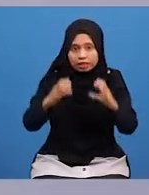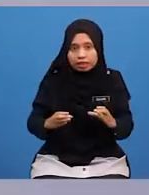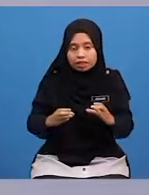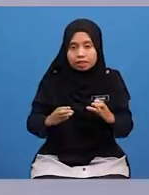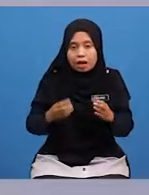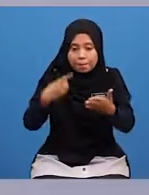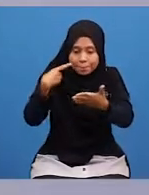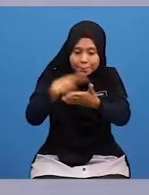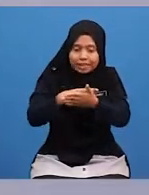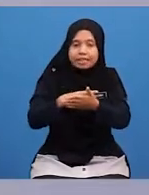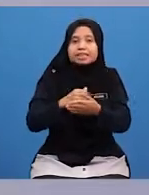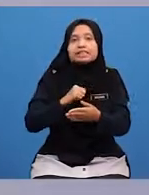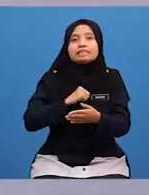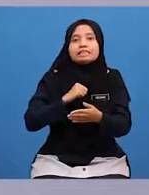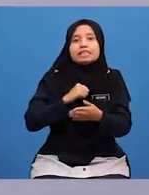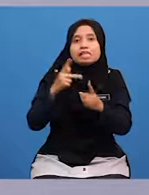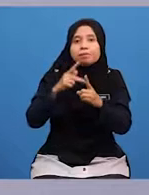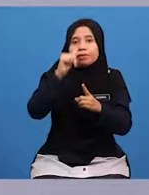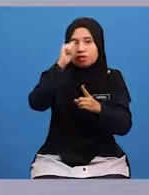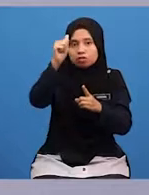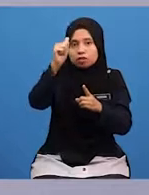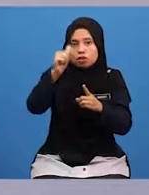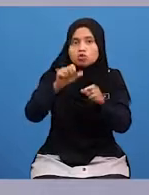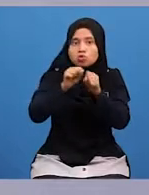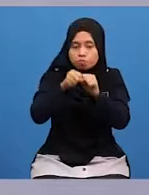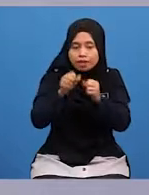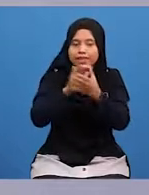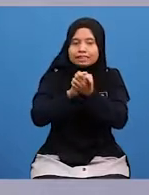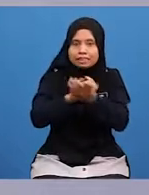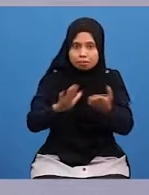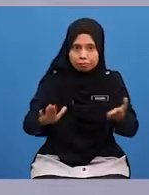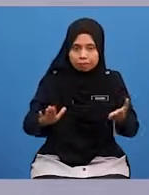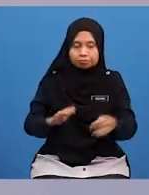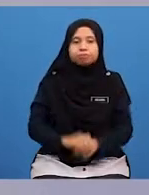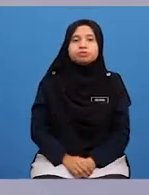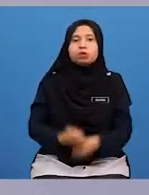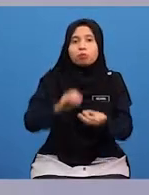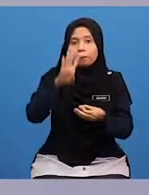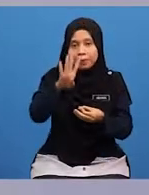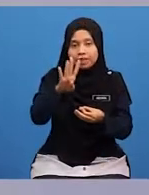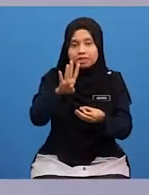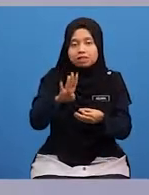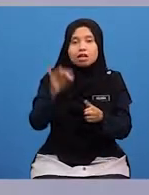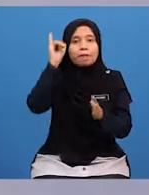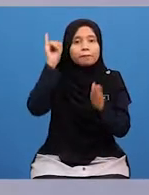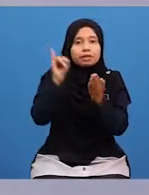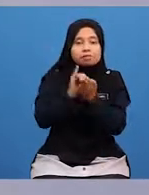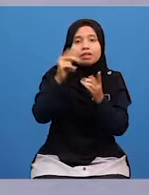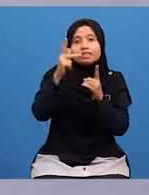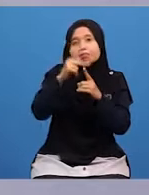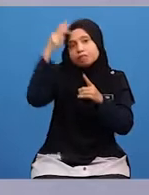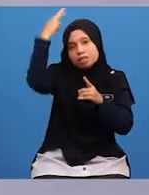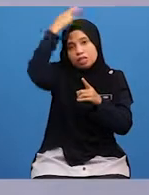mendekatkan diri kepada Allah agar selamat dunia akhirat. Keempat, beriman kepada